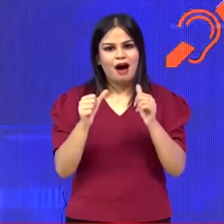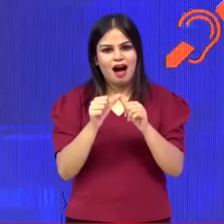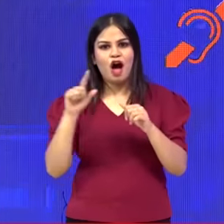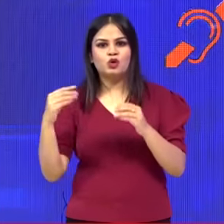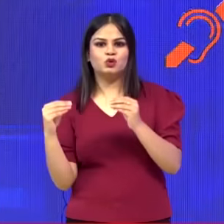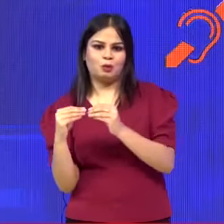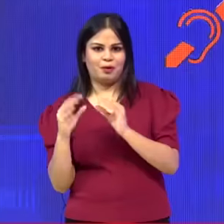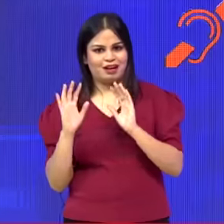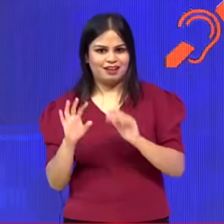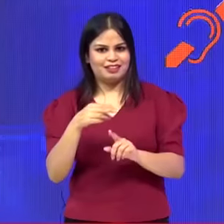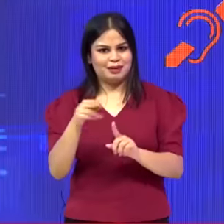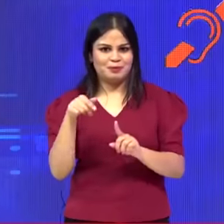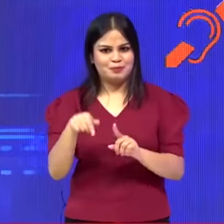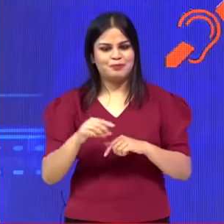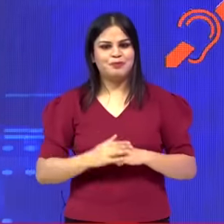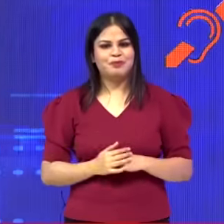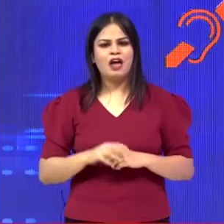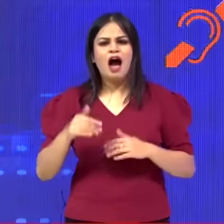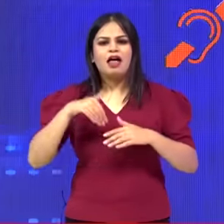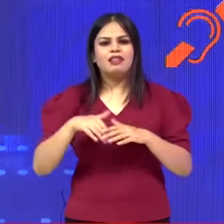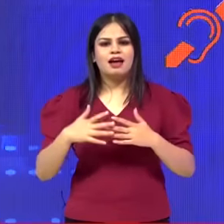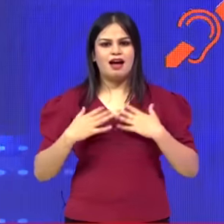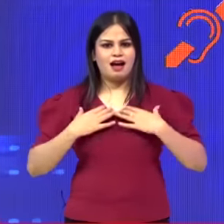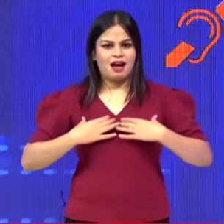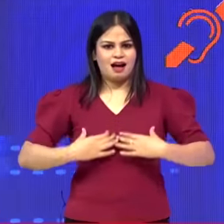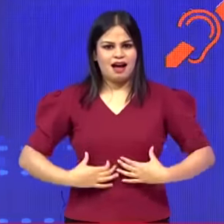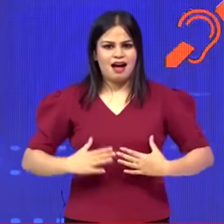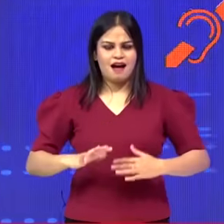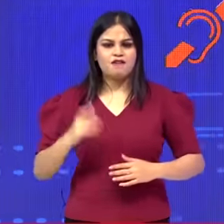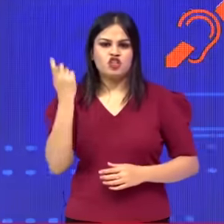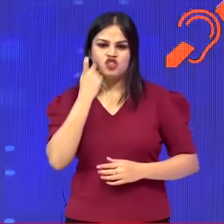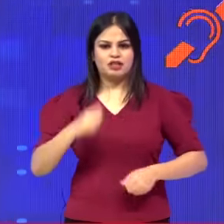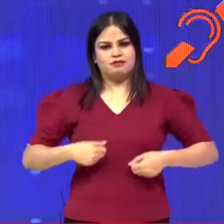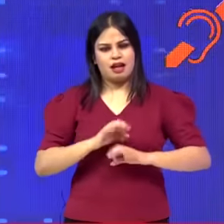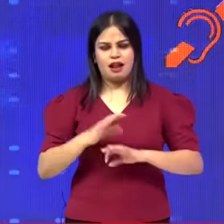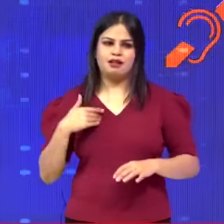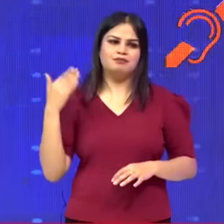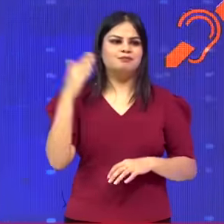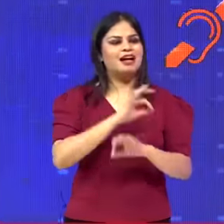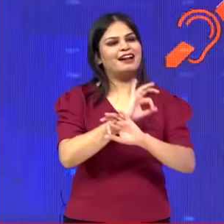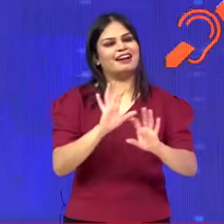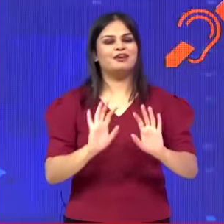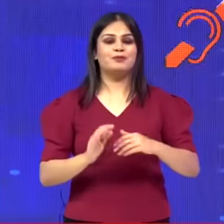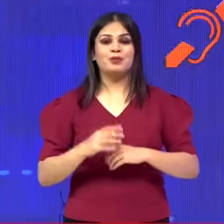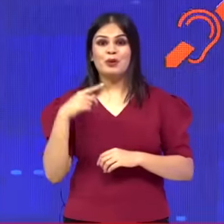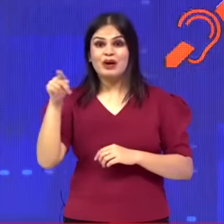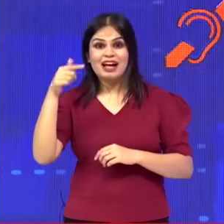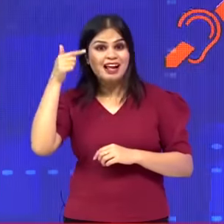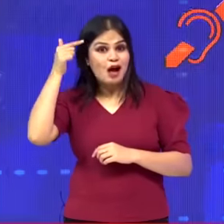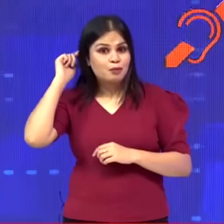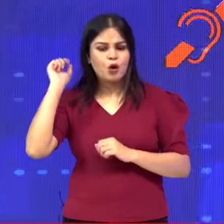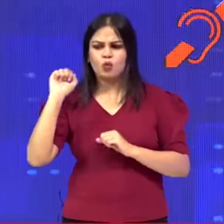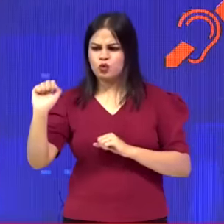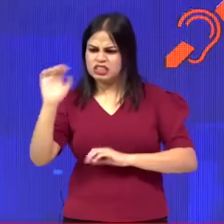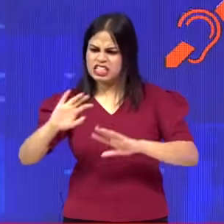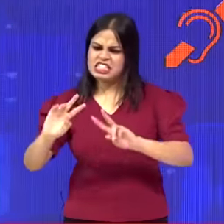जुम्मा चुम्मा में मैं तो वो लेदर जैकेट मैंने प्यार किया का जीन्स पहन के मैं चला गया। अब इनको उनका कुछ